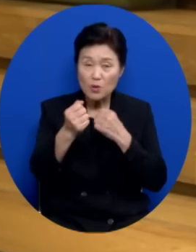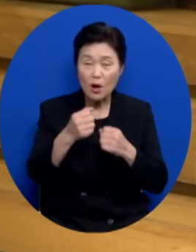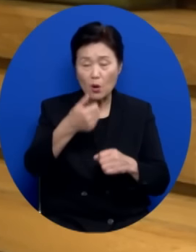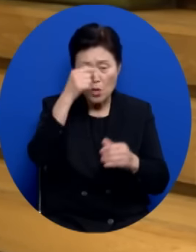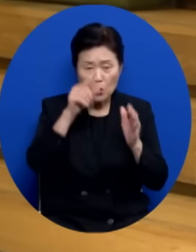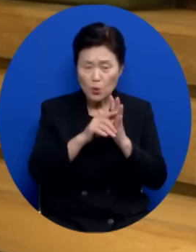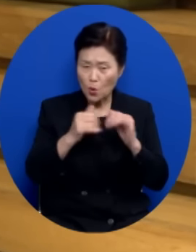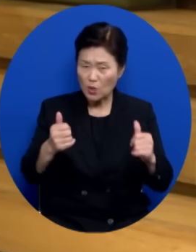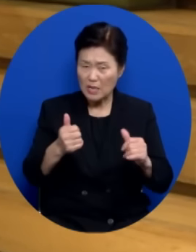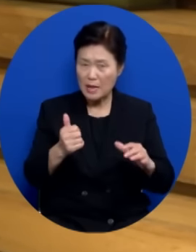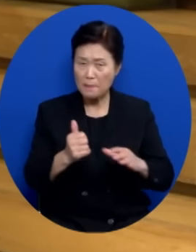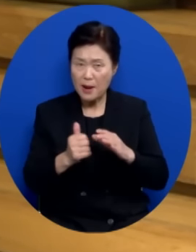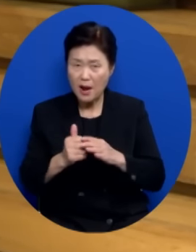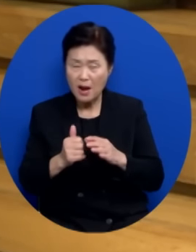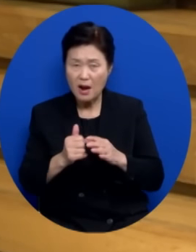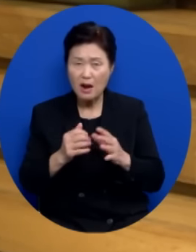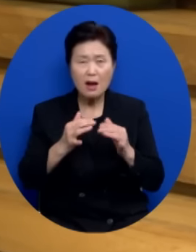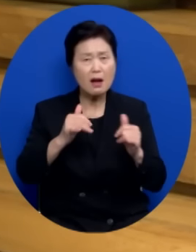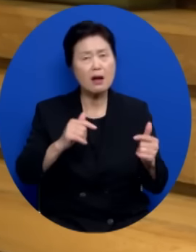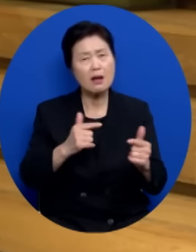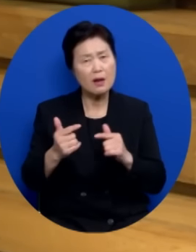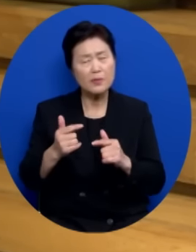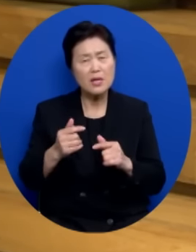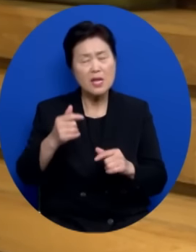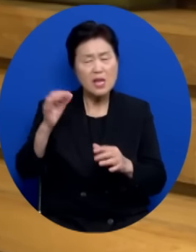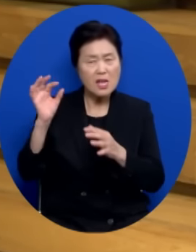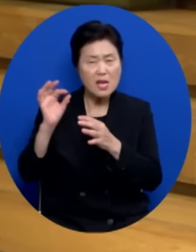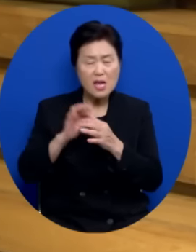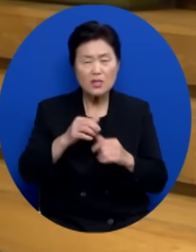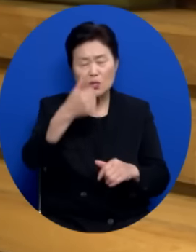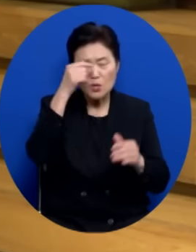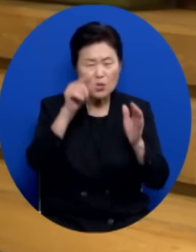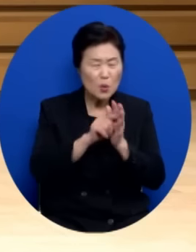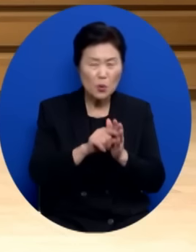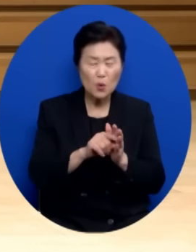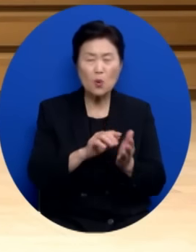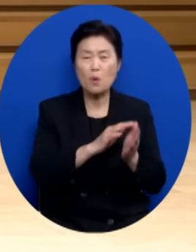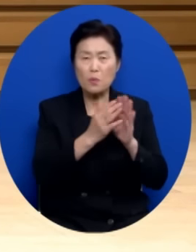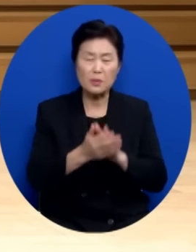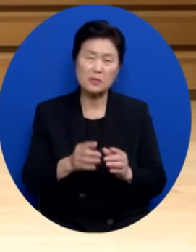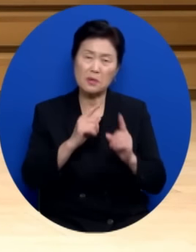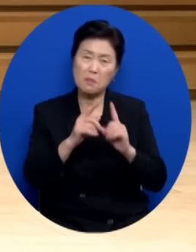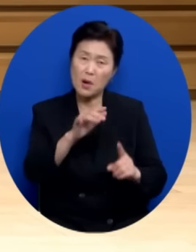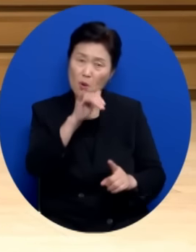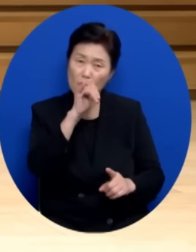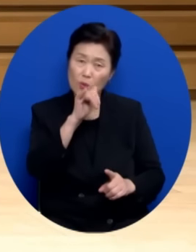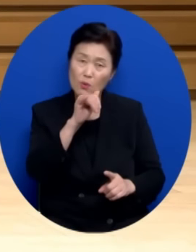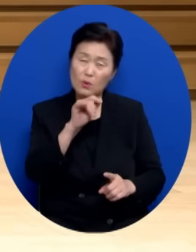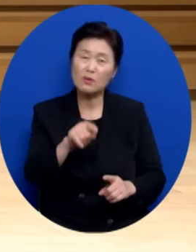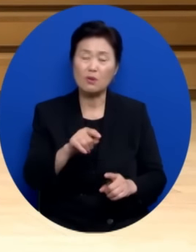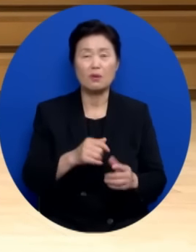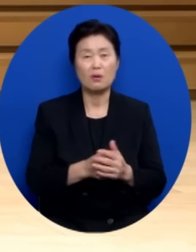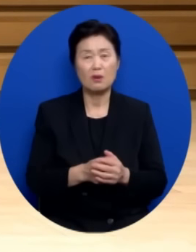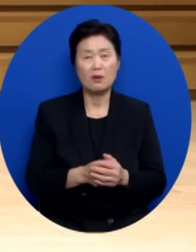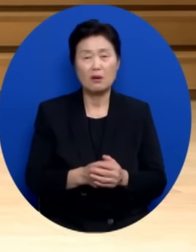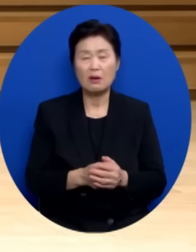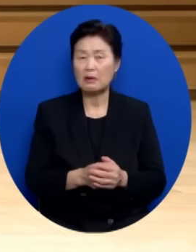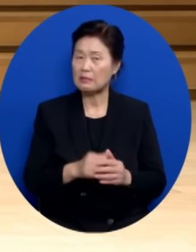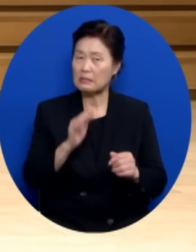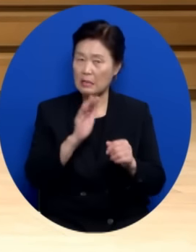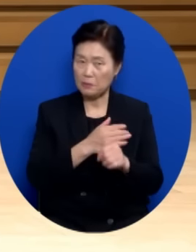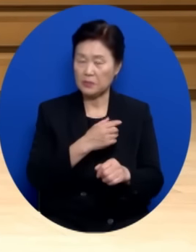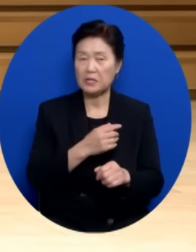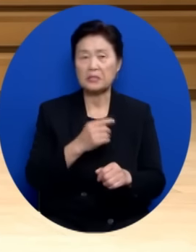공격하는 사람들이 계속 기독교가 타락했다 뭐 이렇게 하고 불합리적인 이야기만 내보내는데 이것은